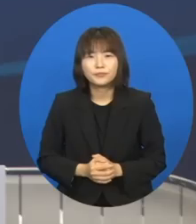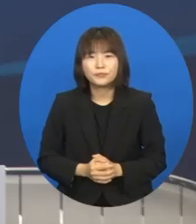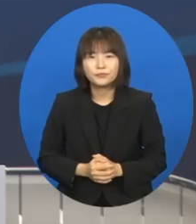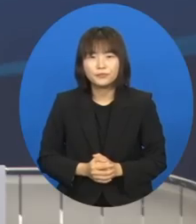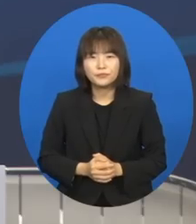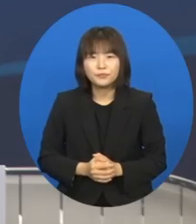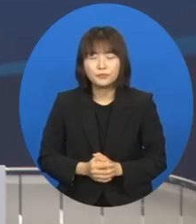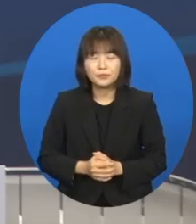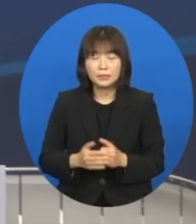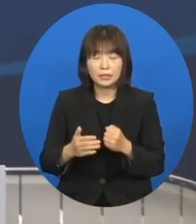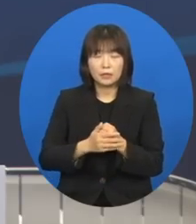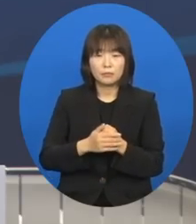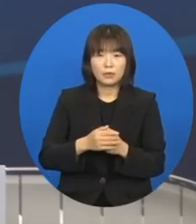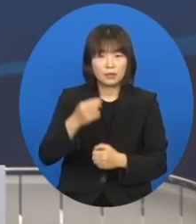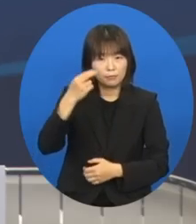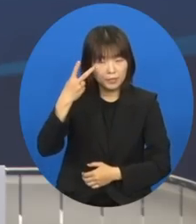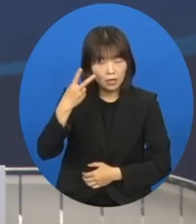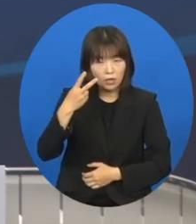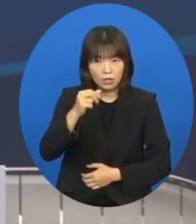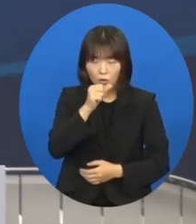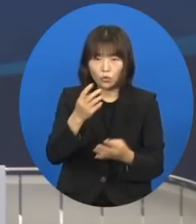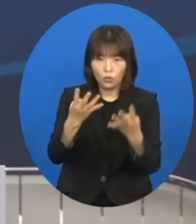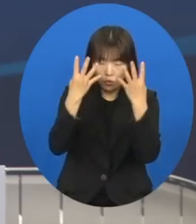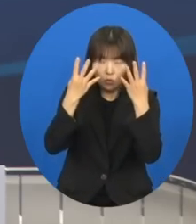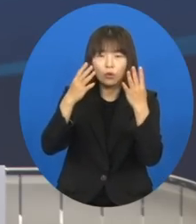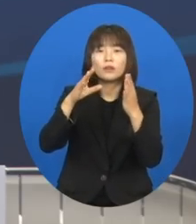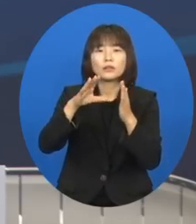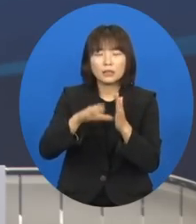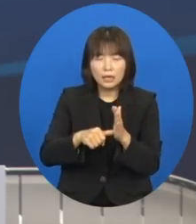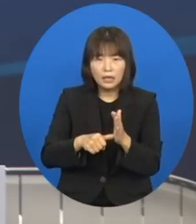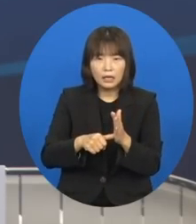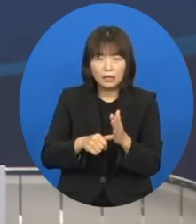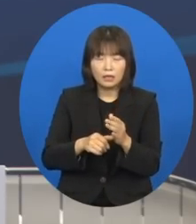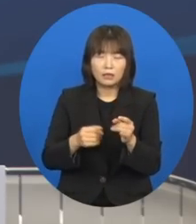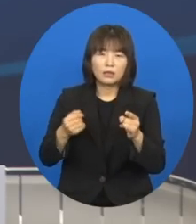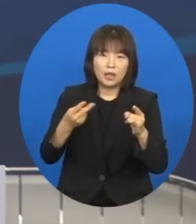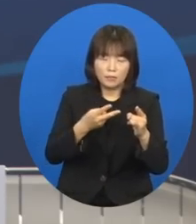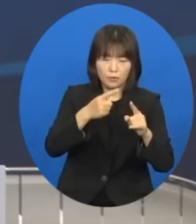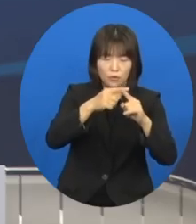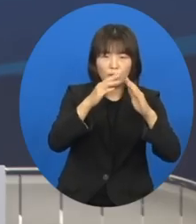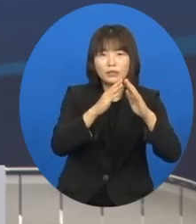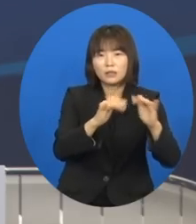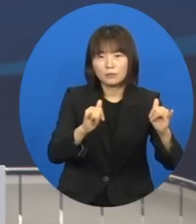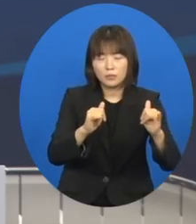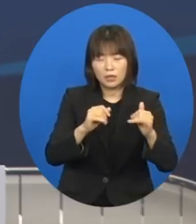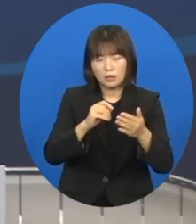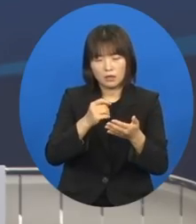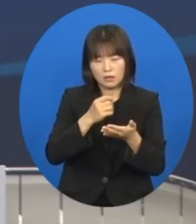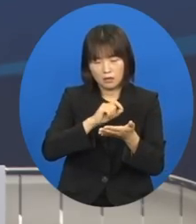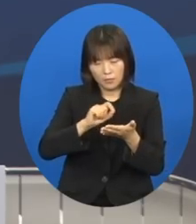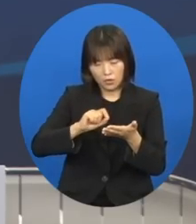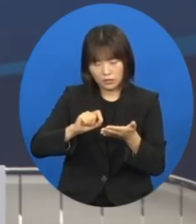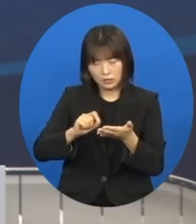바울이 옥중에서 에베소 교인들에게 이 편지를 쓸 때 그의 마음은 너무